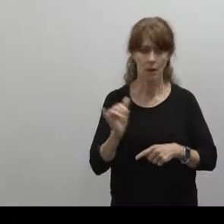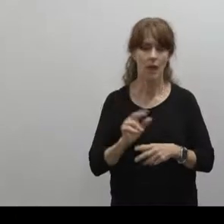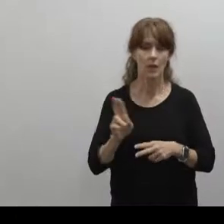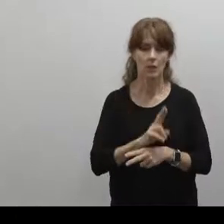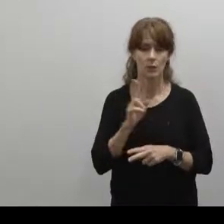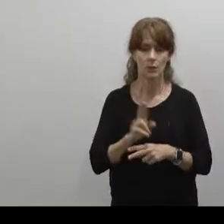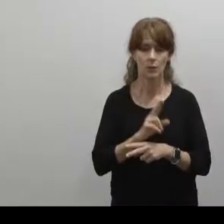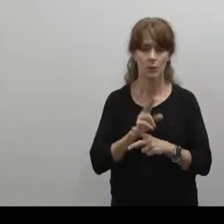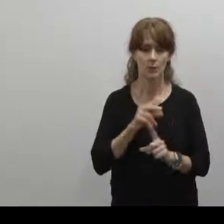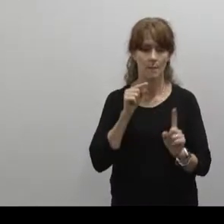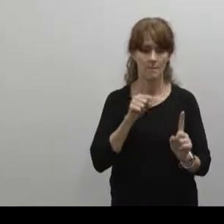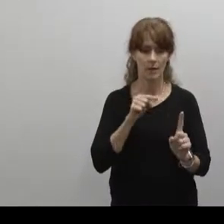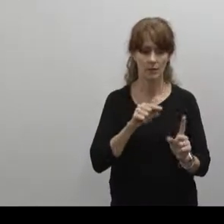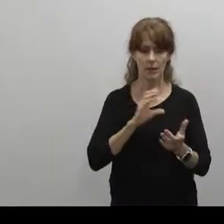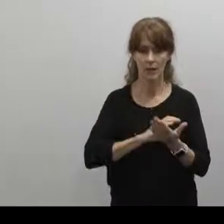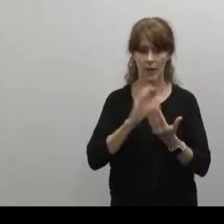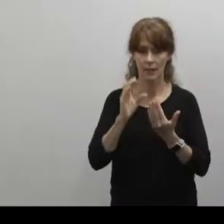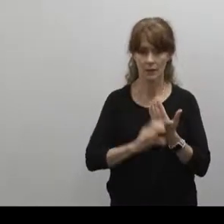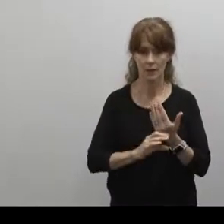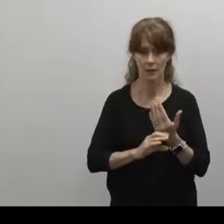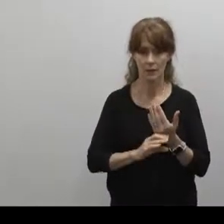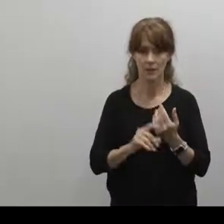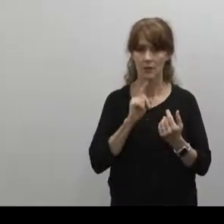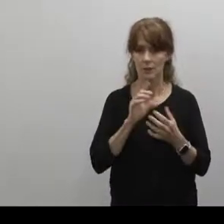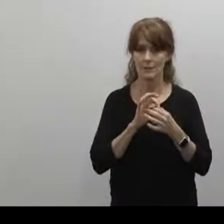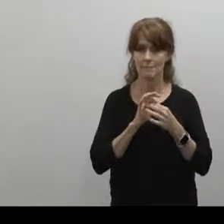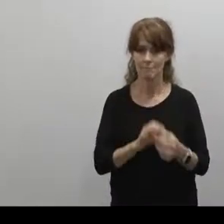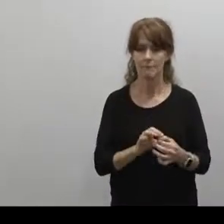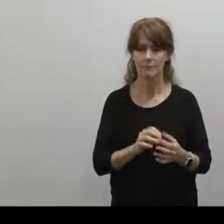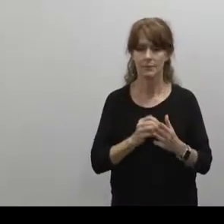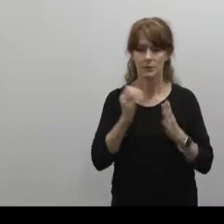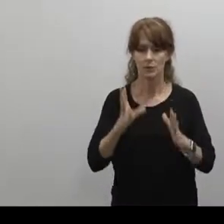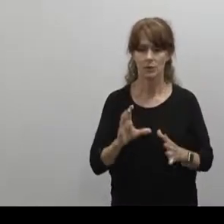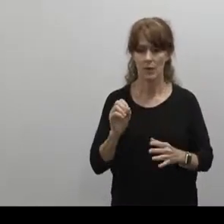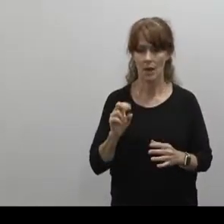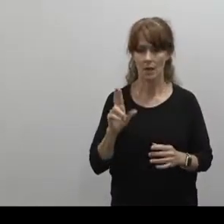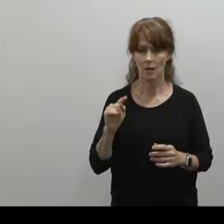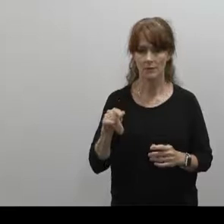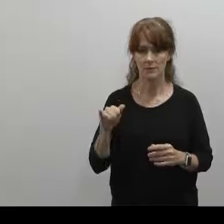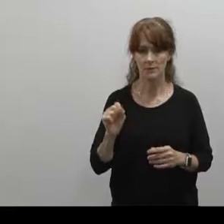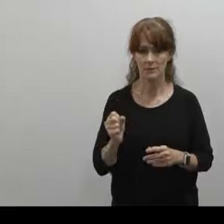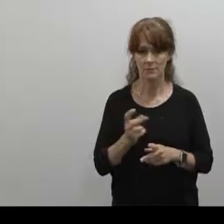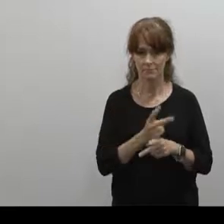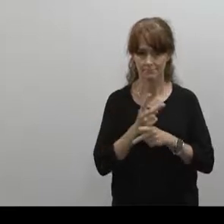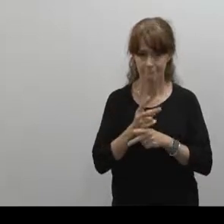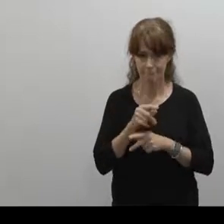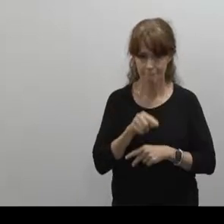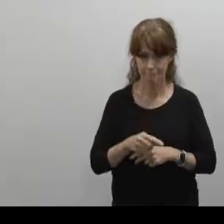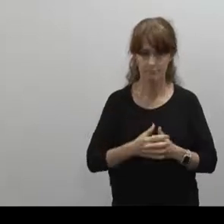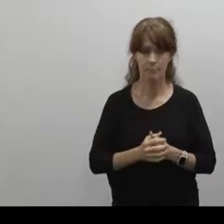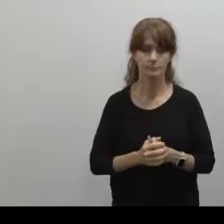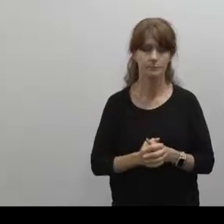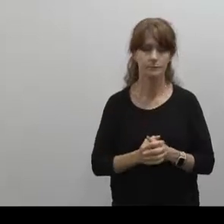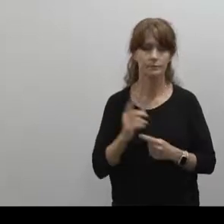dương thuê ca ăn vô âm bì ca pra cái hai thà calendar xâm rạp khó mơ âm bì sớ